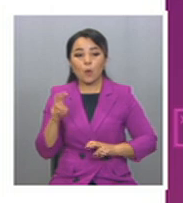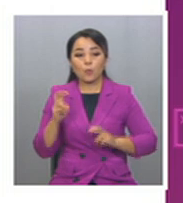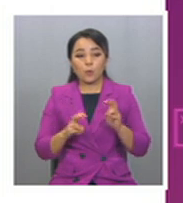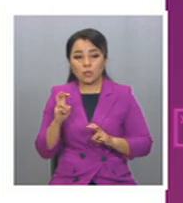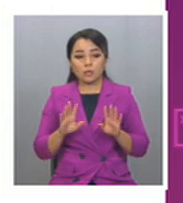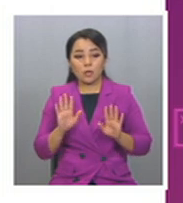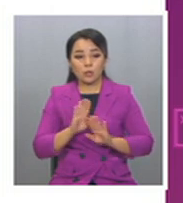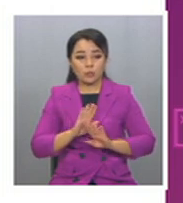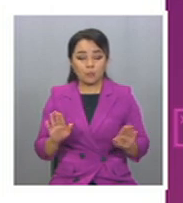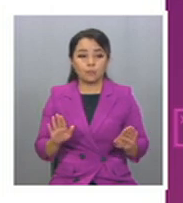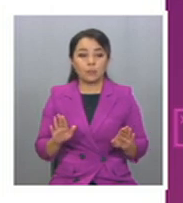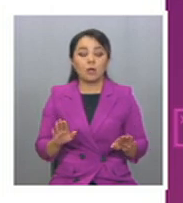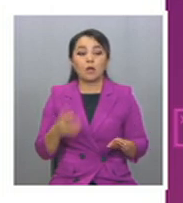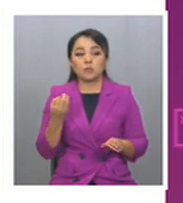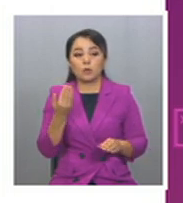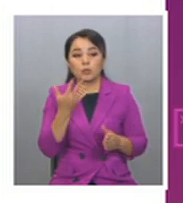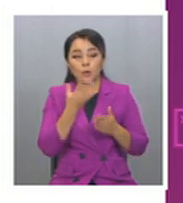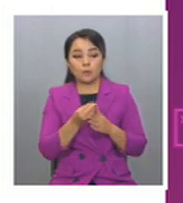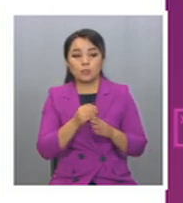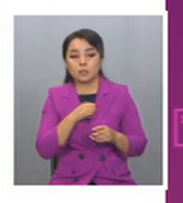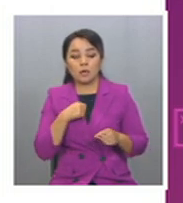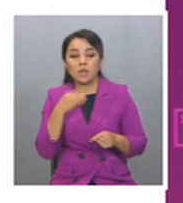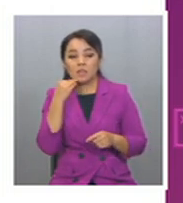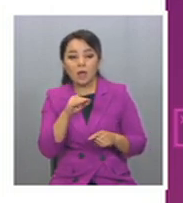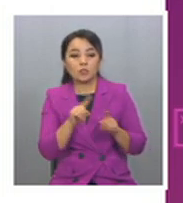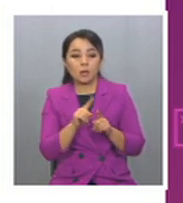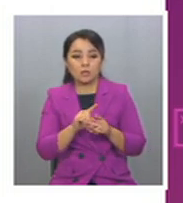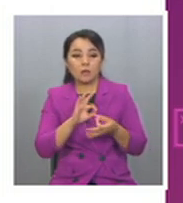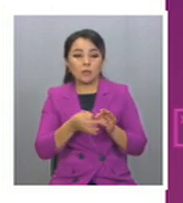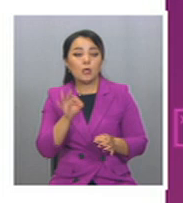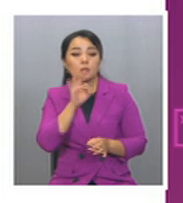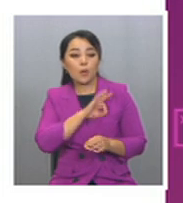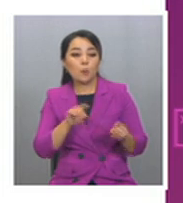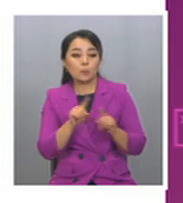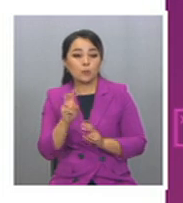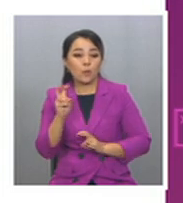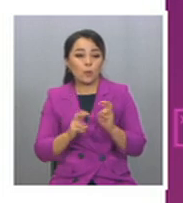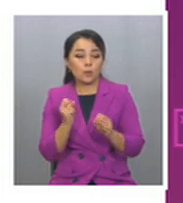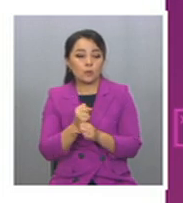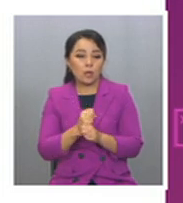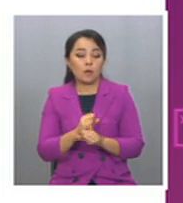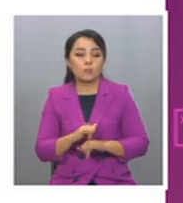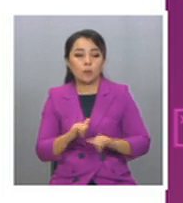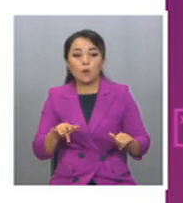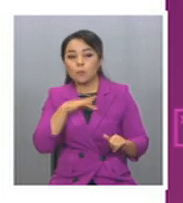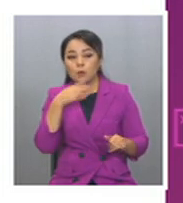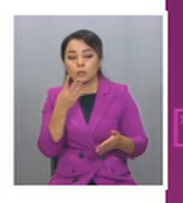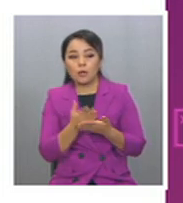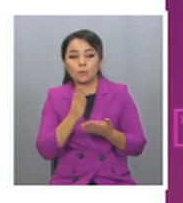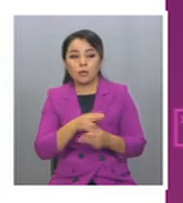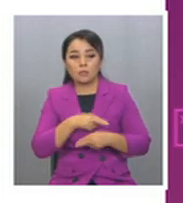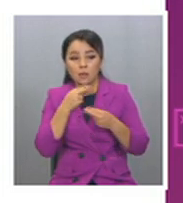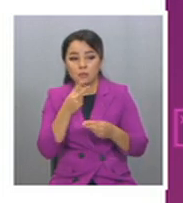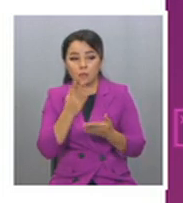емес, және оны енді сапалы түрде және тиімді түрде өндіруге көп назар аудара бастады.